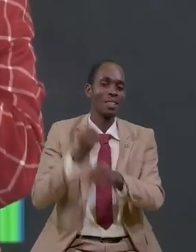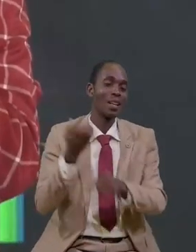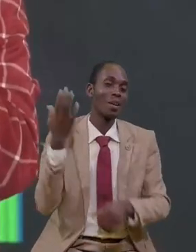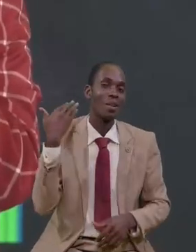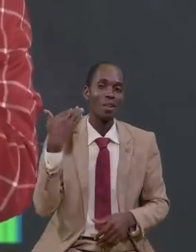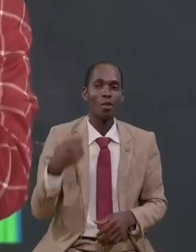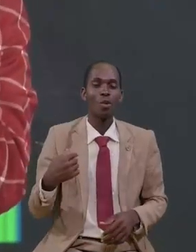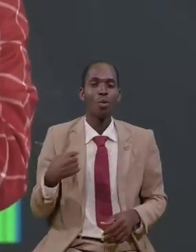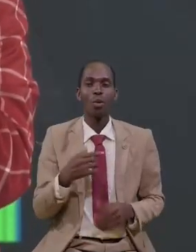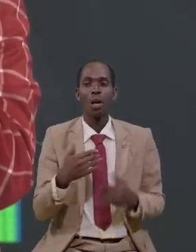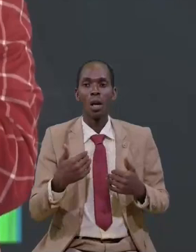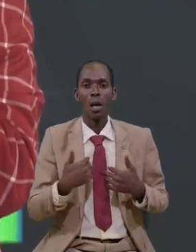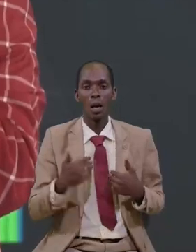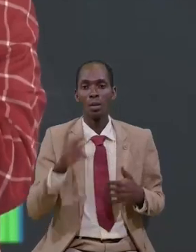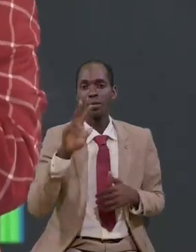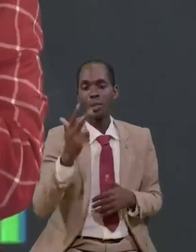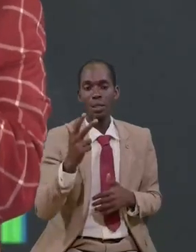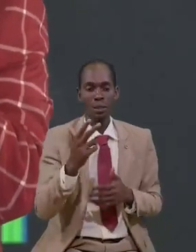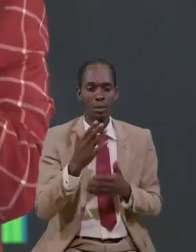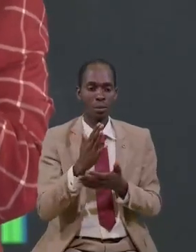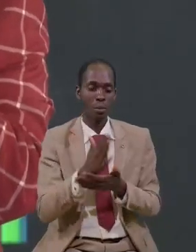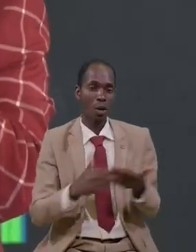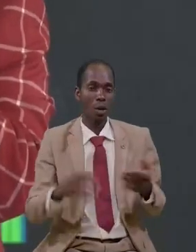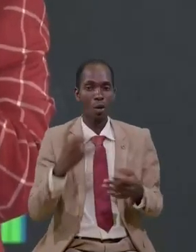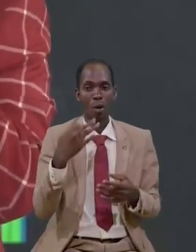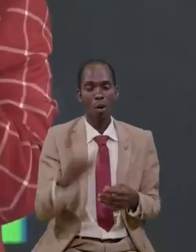on avait trois parties de mathématiques.